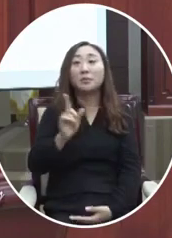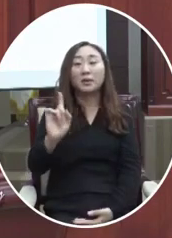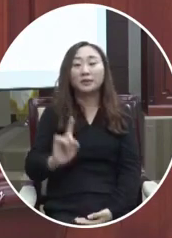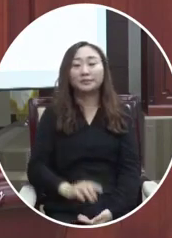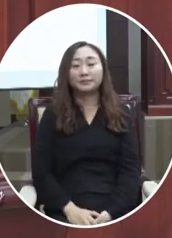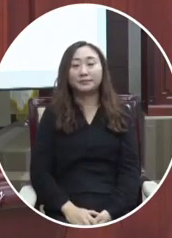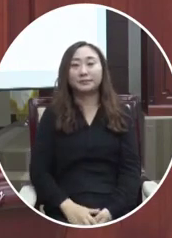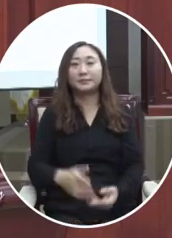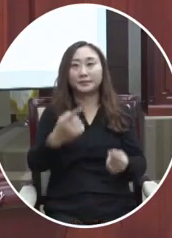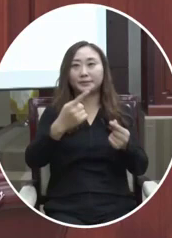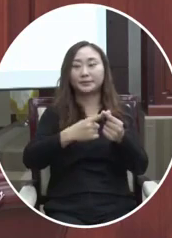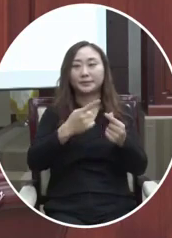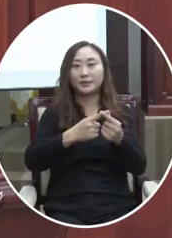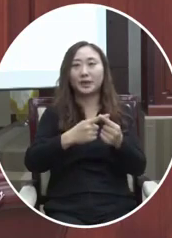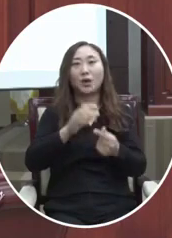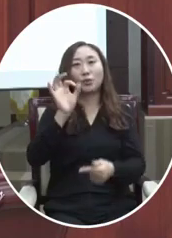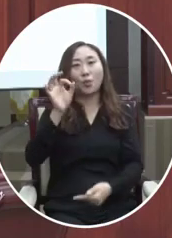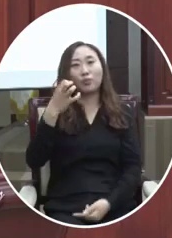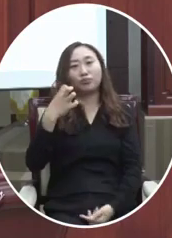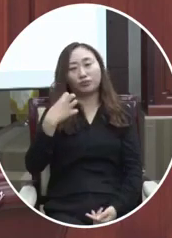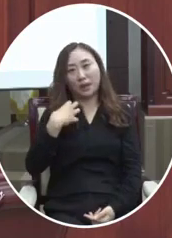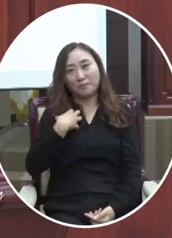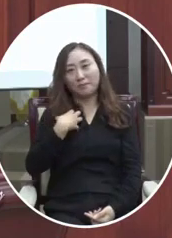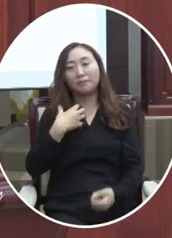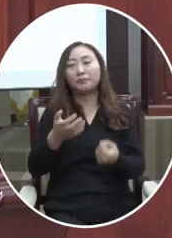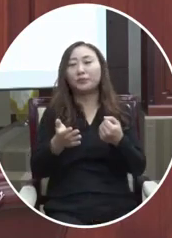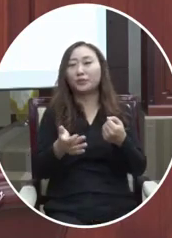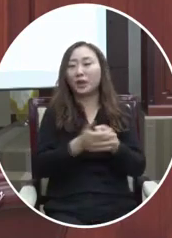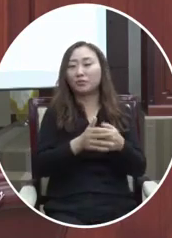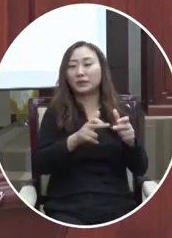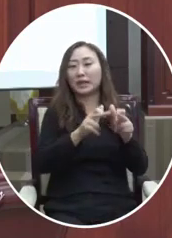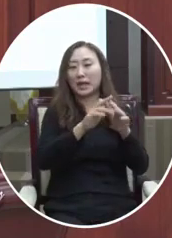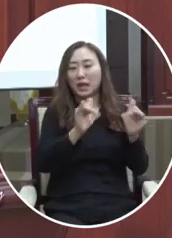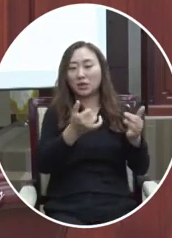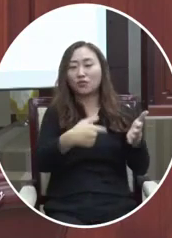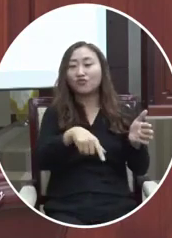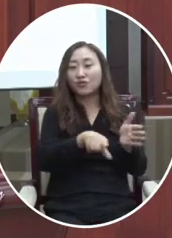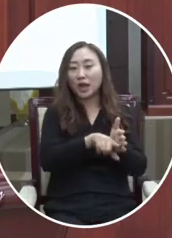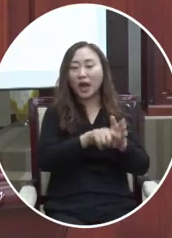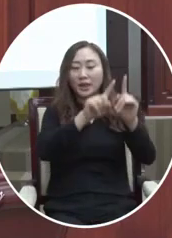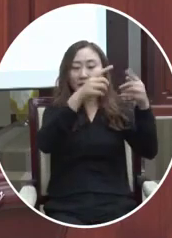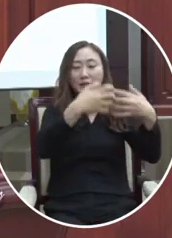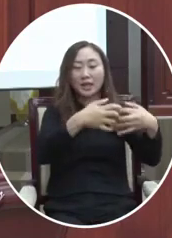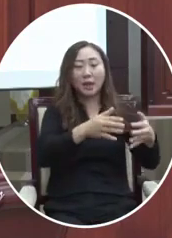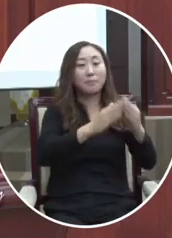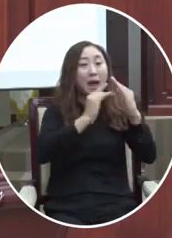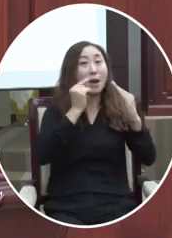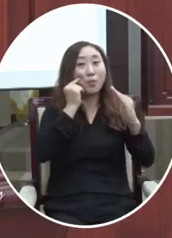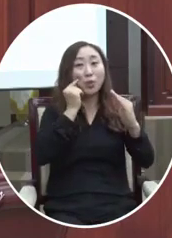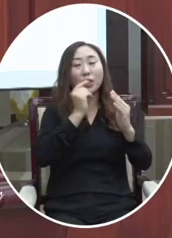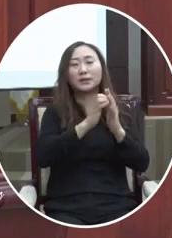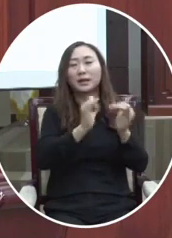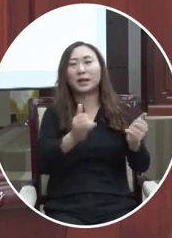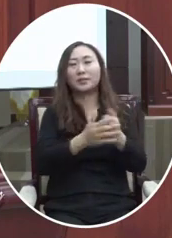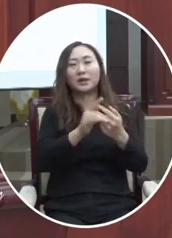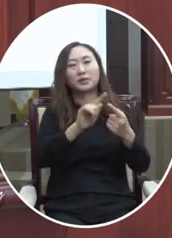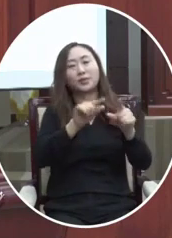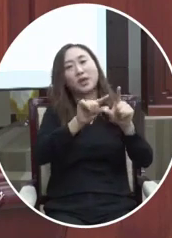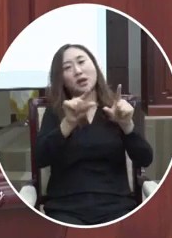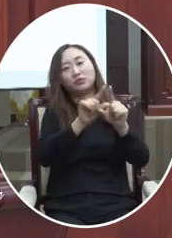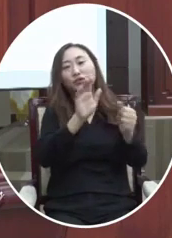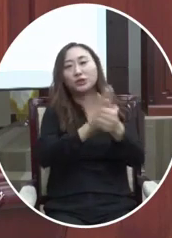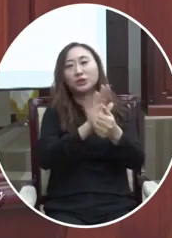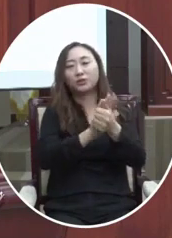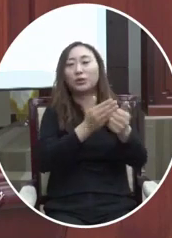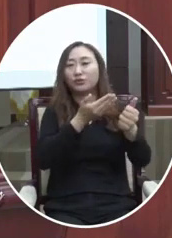싶습니다. 첫째로 비용 부담으로 장애인을 위한 배리어 프리 키오스크를 설치하기 어려운 소상공인에게 설치 비용을